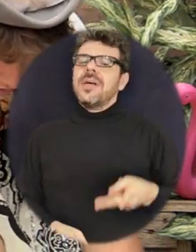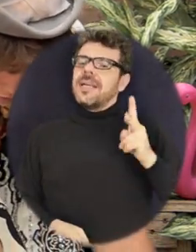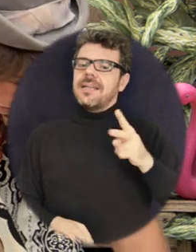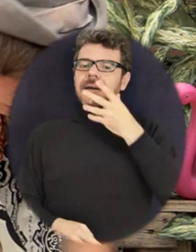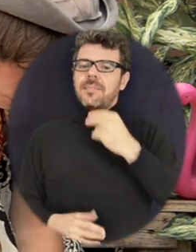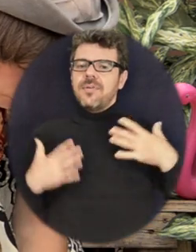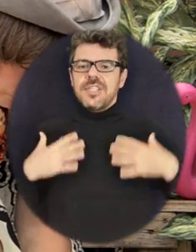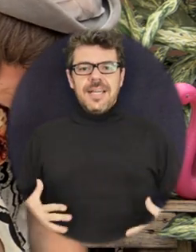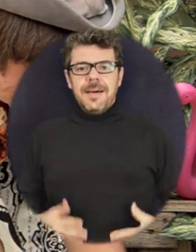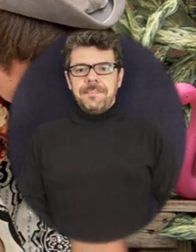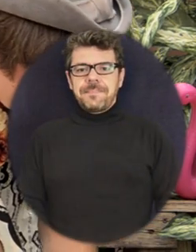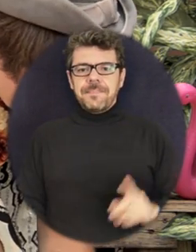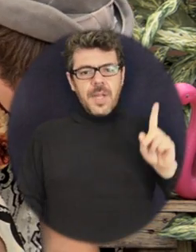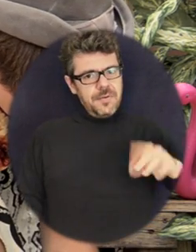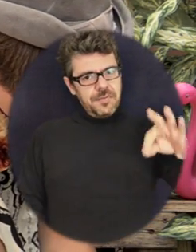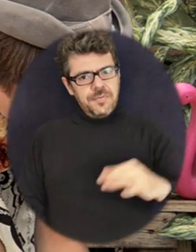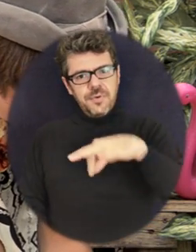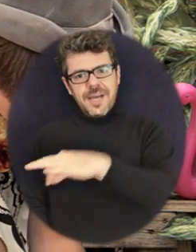jamaiss trèsonsson